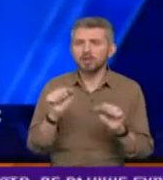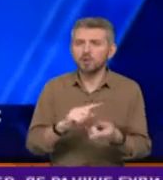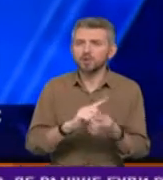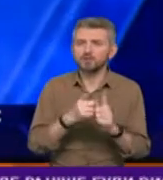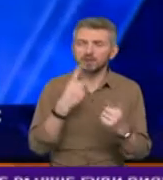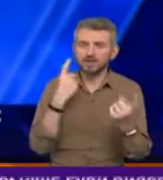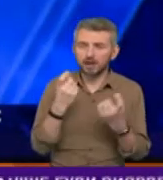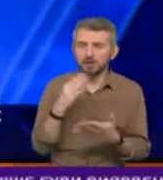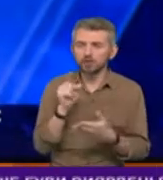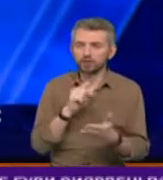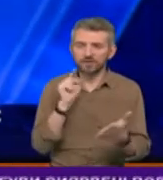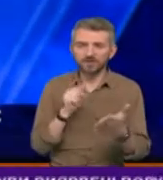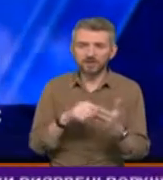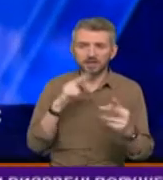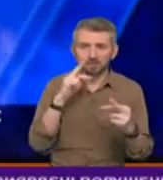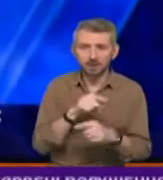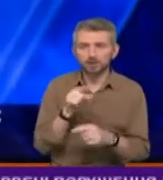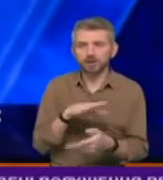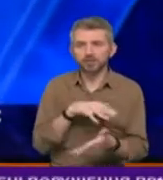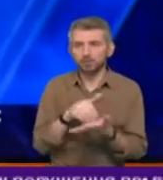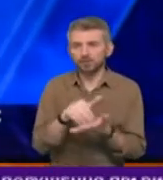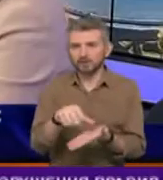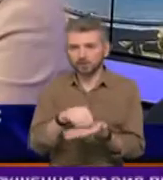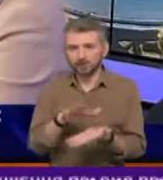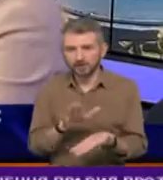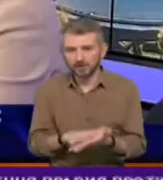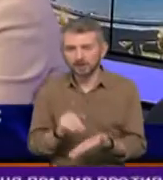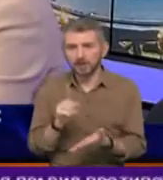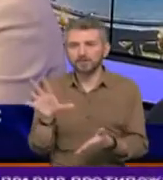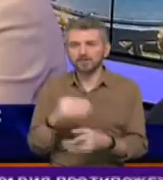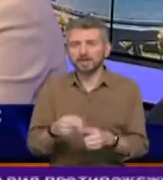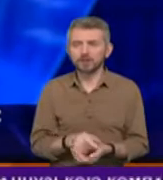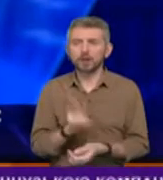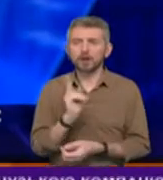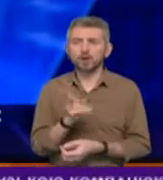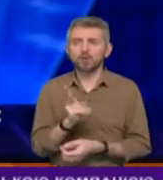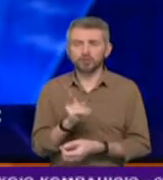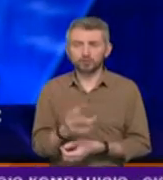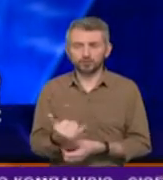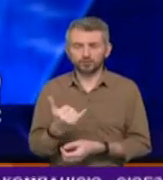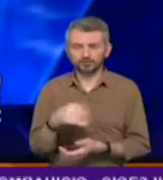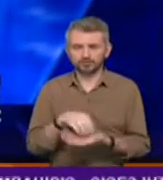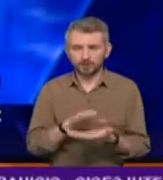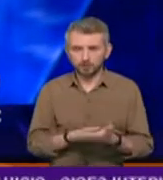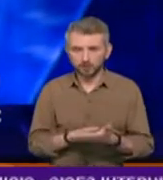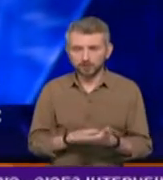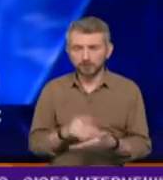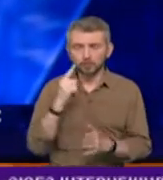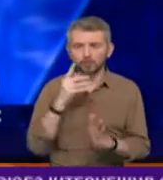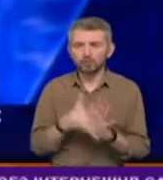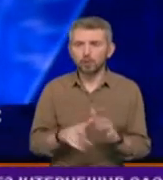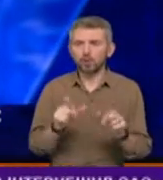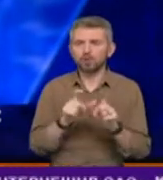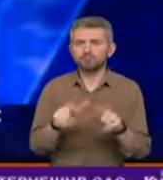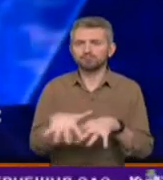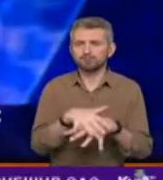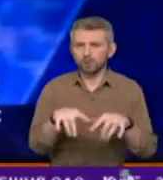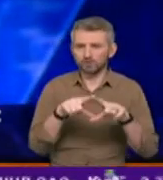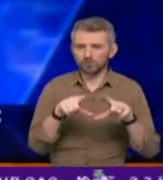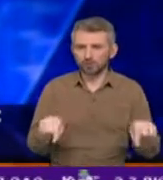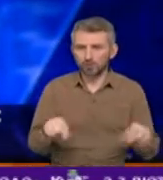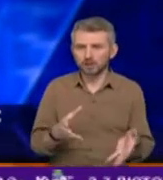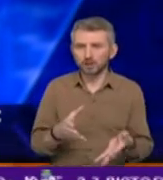речі, які були, можливо, не дуже комфортними для людей там в минулих роках? Наскільки вони враховуються, щось там переробляєте? ЗНО – це